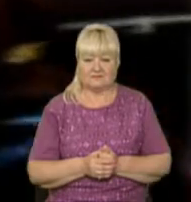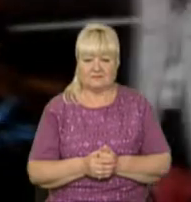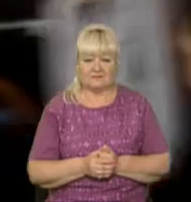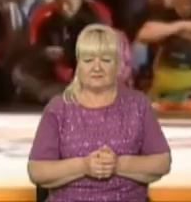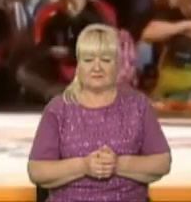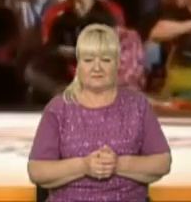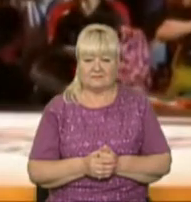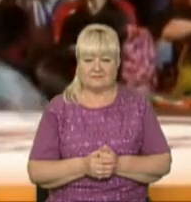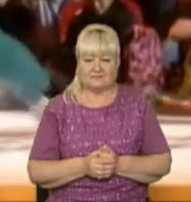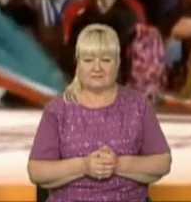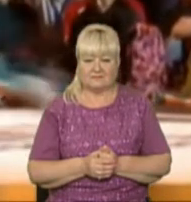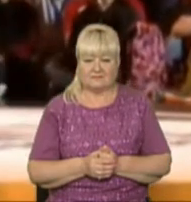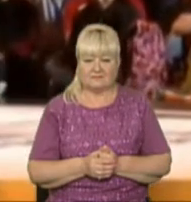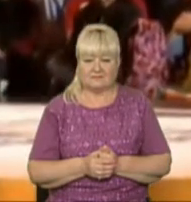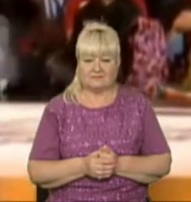Sky!